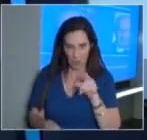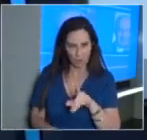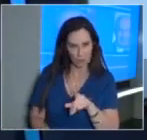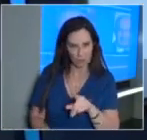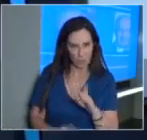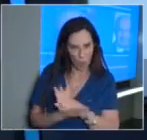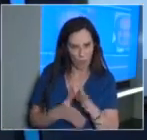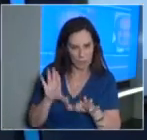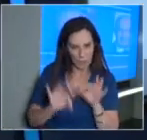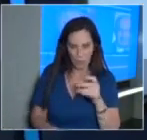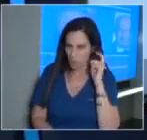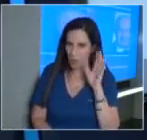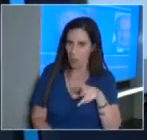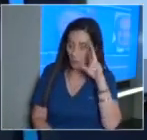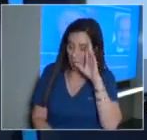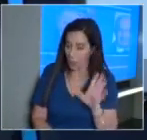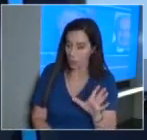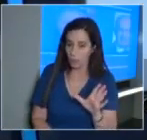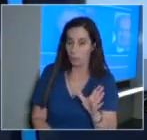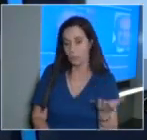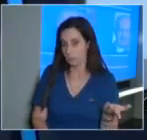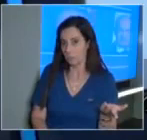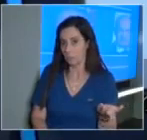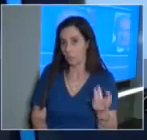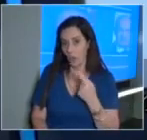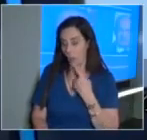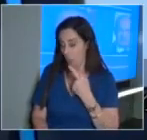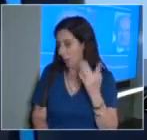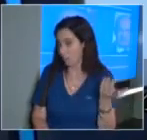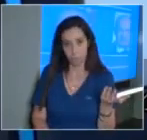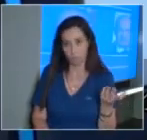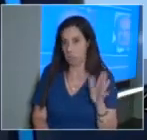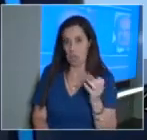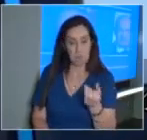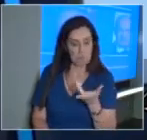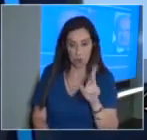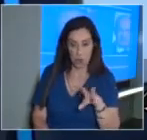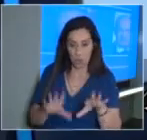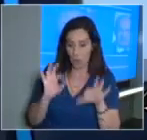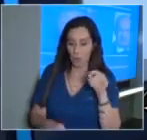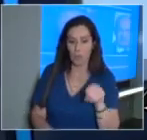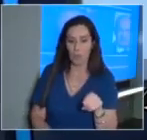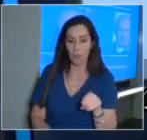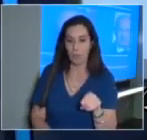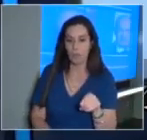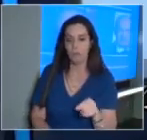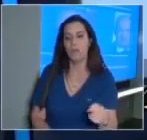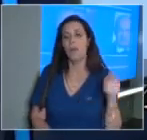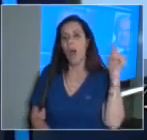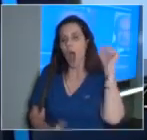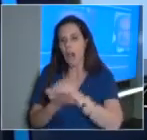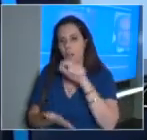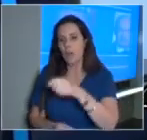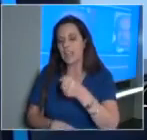מוכנים לבחירות? אני שומעת שבליכוד מתכוננים, או לפחות מאיימים, שאם הולכים לבחירות, הם יהיו על הראש שלכם,